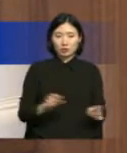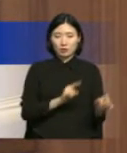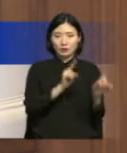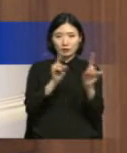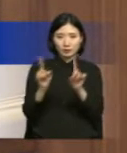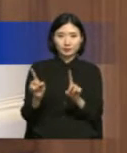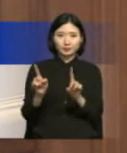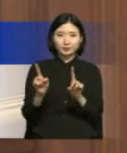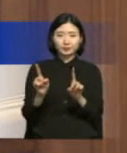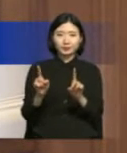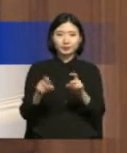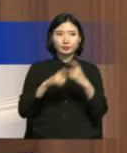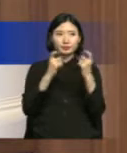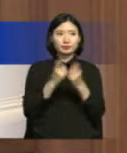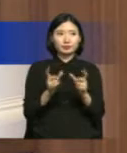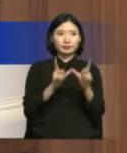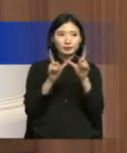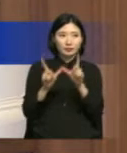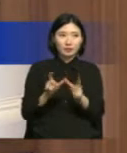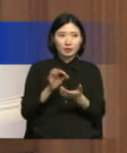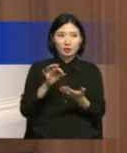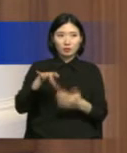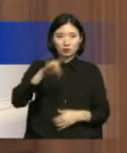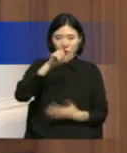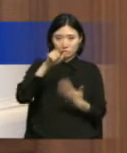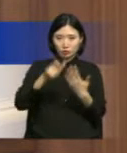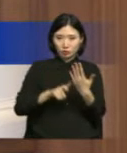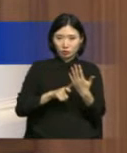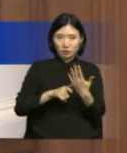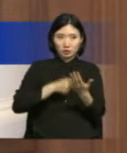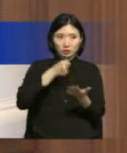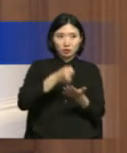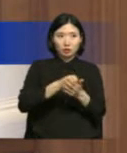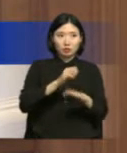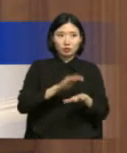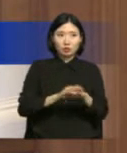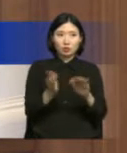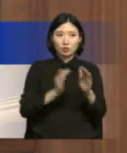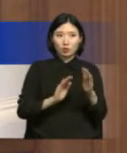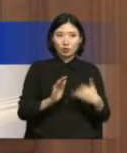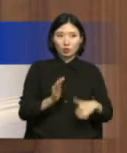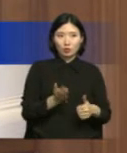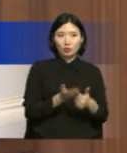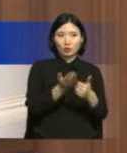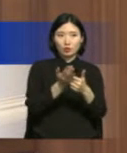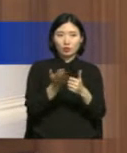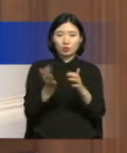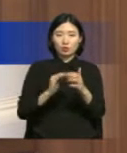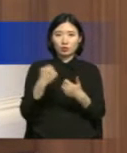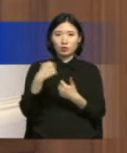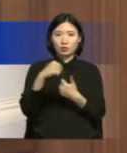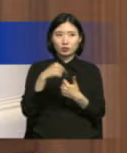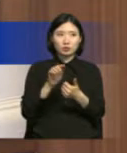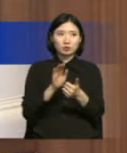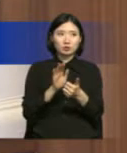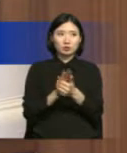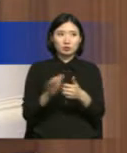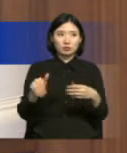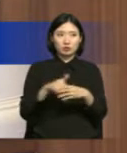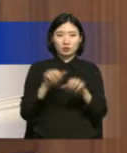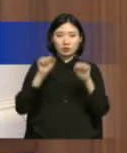등 민생예산의 우선순위를 두고 공공보육, 공공지원, 문화 및